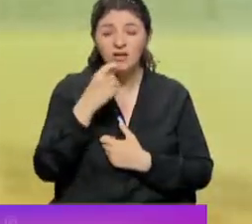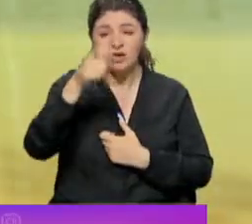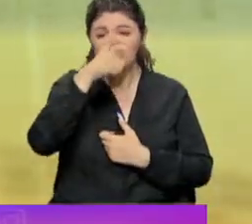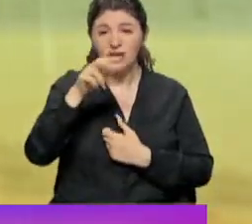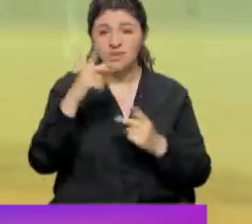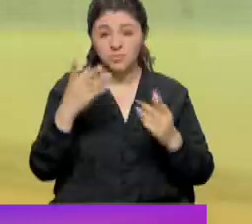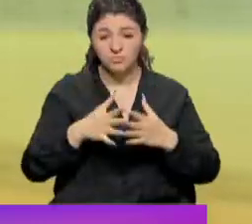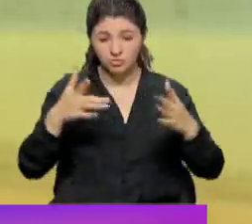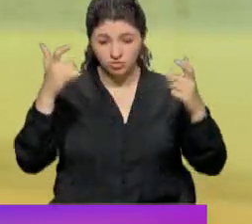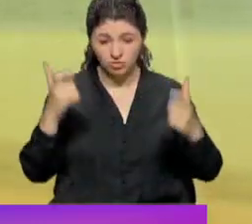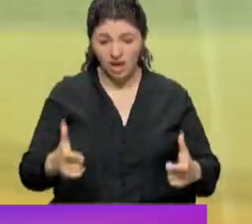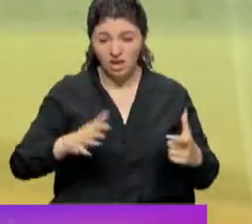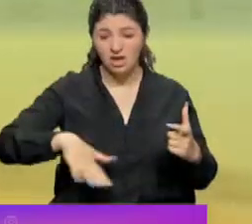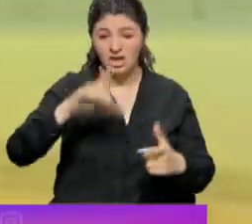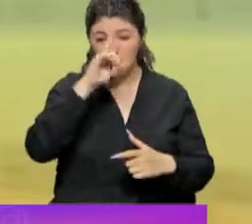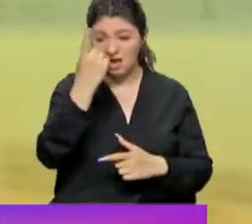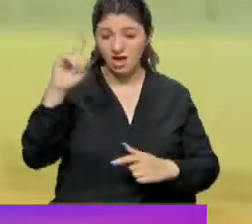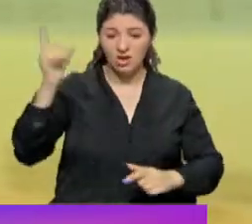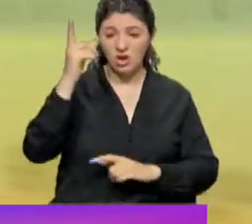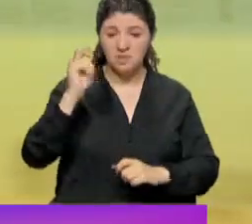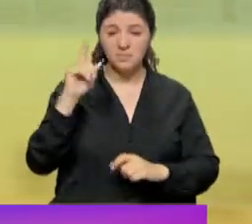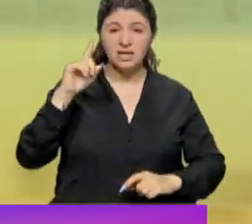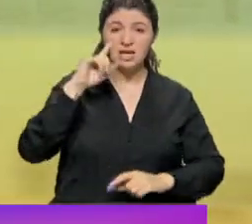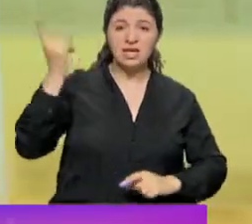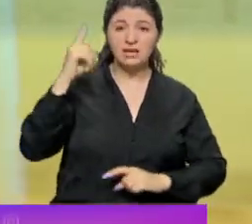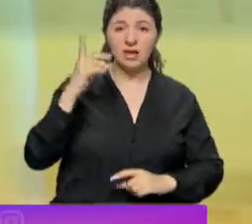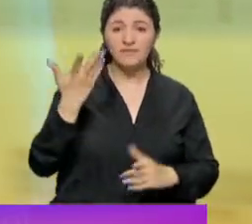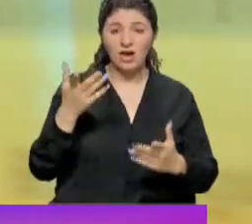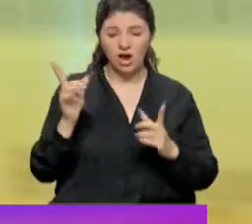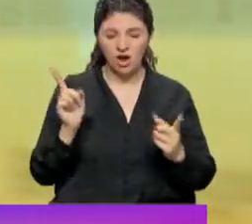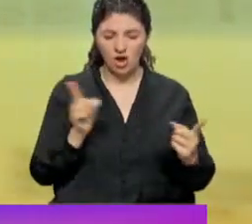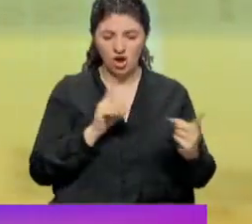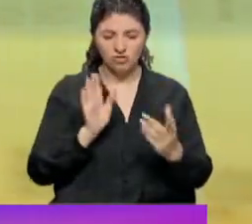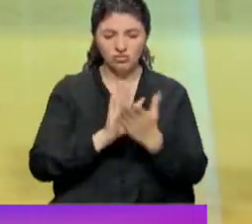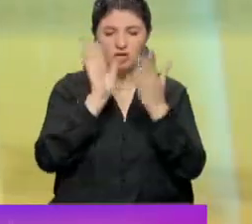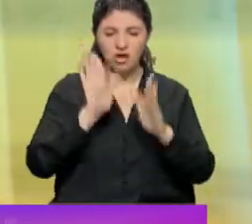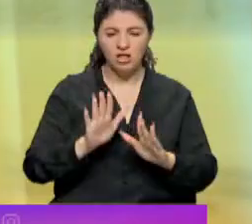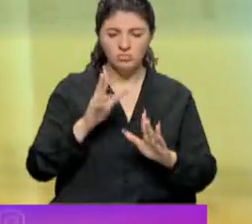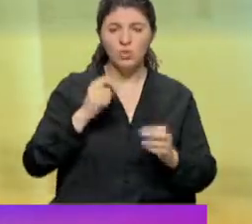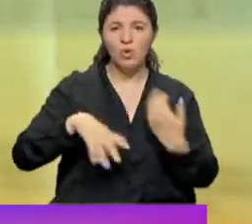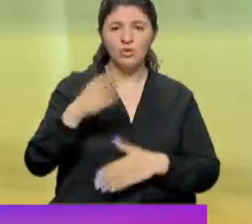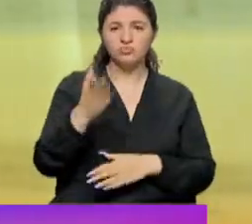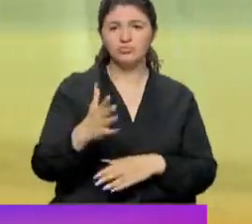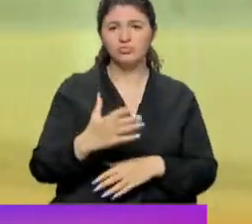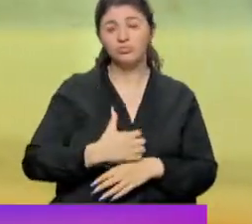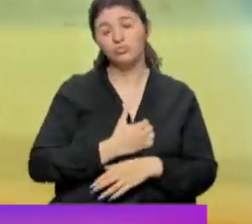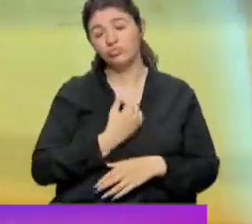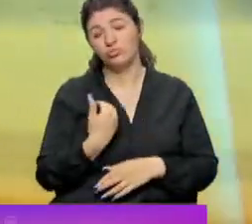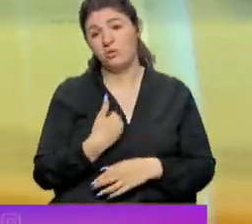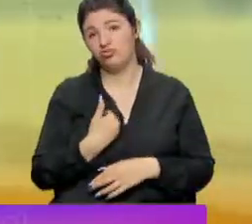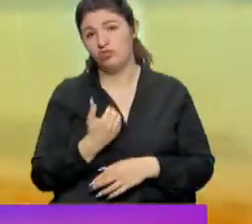Türkiye gibi büyük bir ülkeyi tek başına yöneten bir iktidar ve karşı karşıya kaldığımız Tablo bu hazil